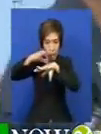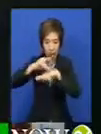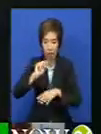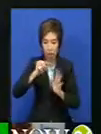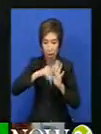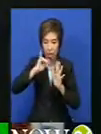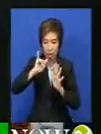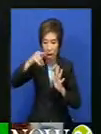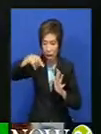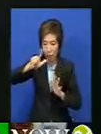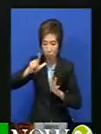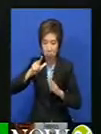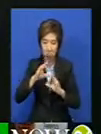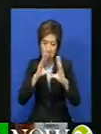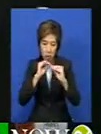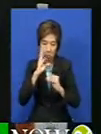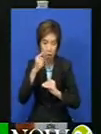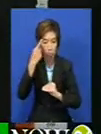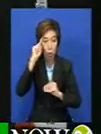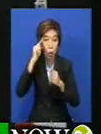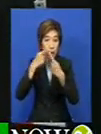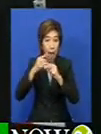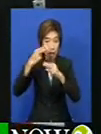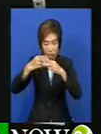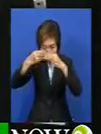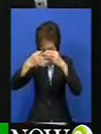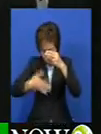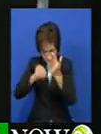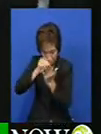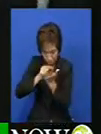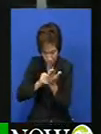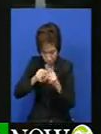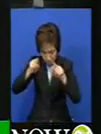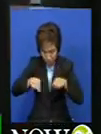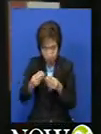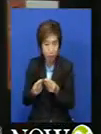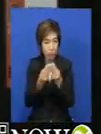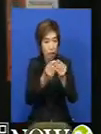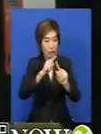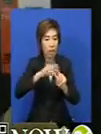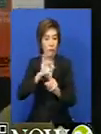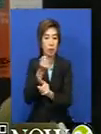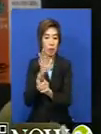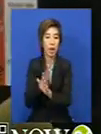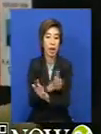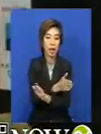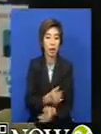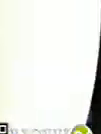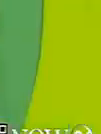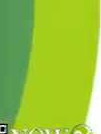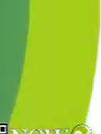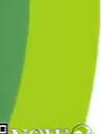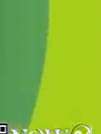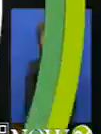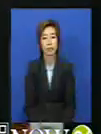ไม่ทราบแต่ว่ารายชื่อทั้งหมดก็จะนำขึ้นทูลเกล้าทูลกระหม่อมก่อนวันที่15กันยายนนี้ครับ